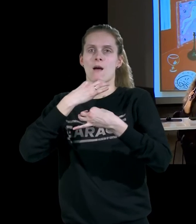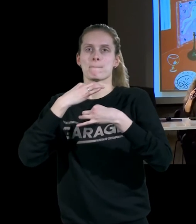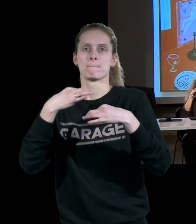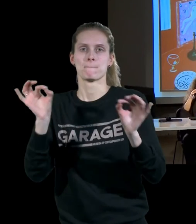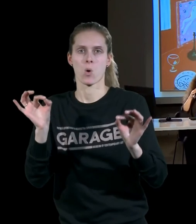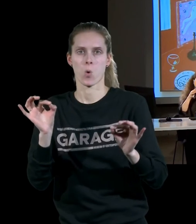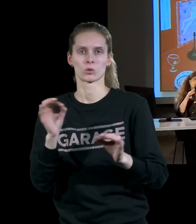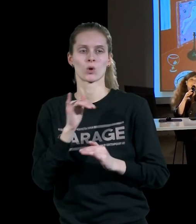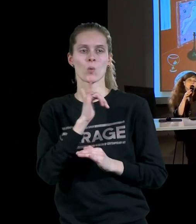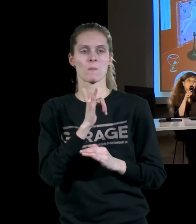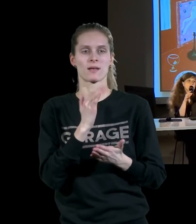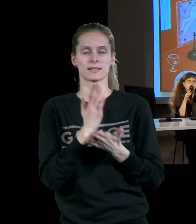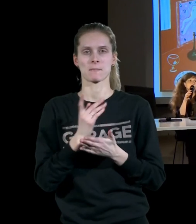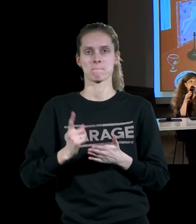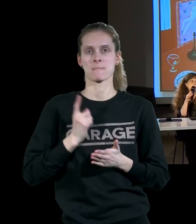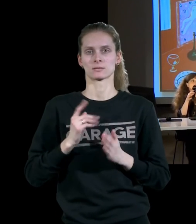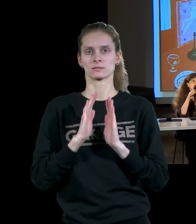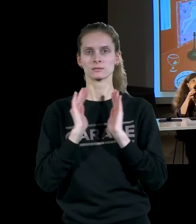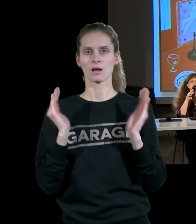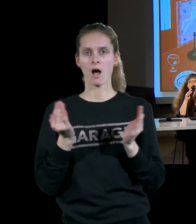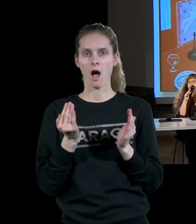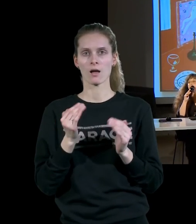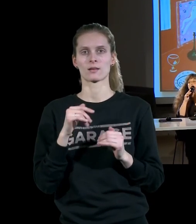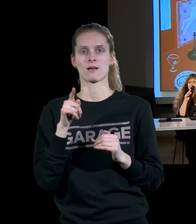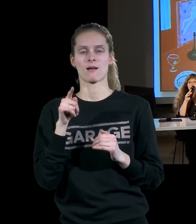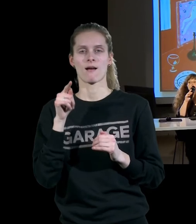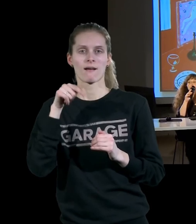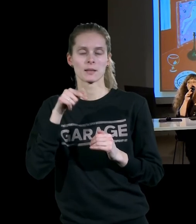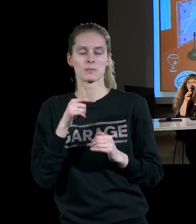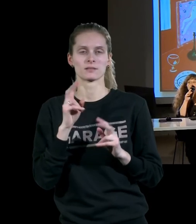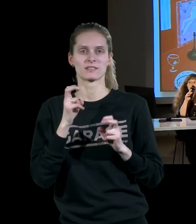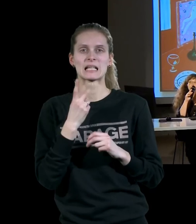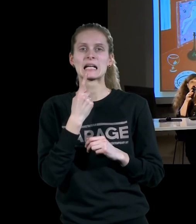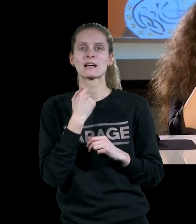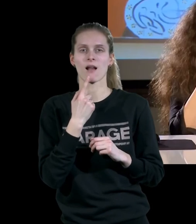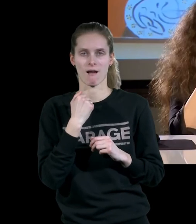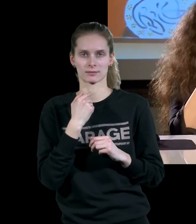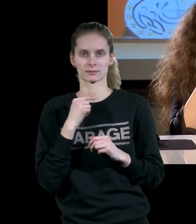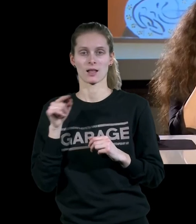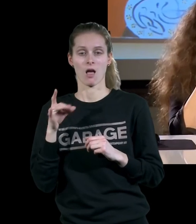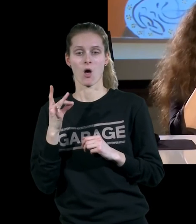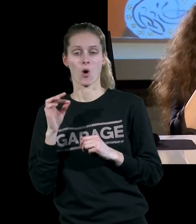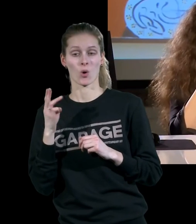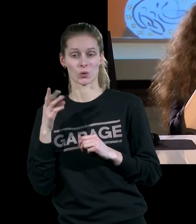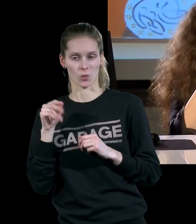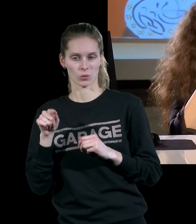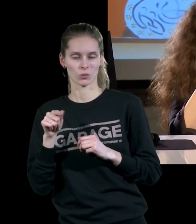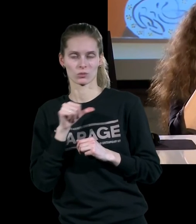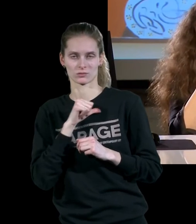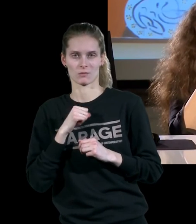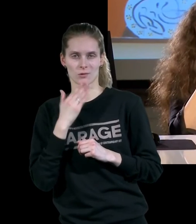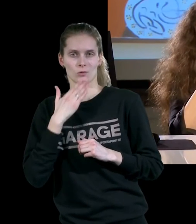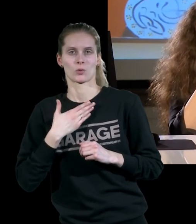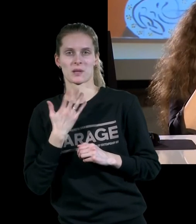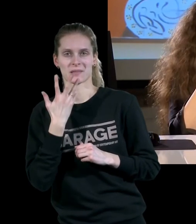самым прекрасным красным цветом, который будет одним из любимых цветов Ротко, это картина, которая, собственно говоря, она, конечно, фигуративная. Здесь